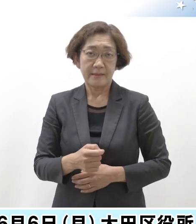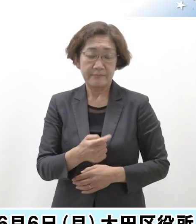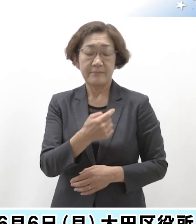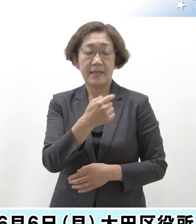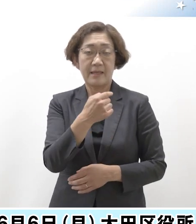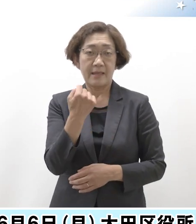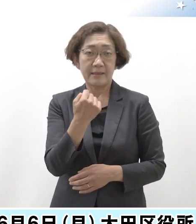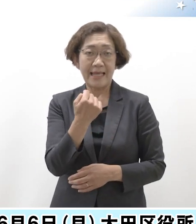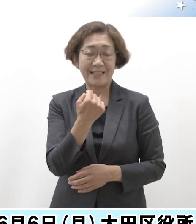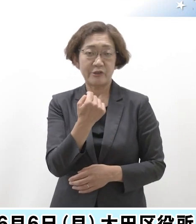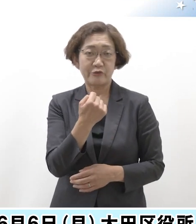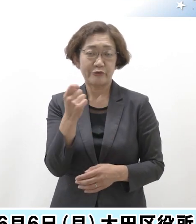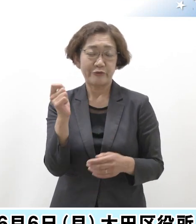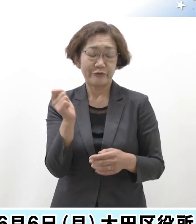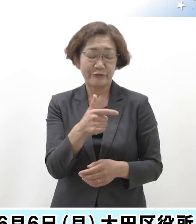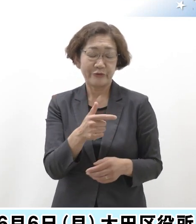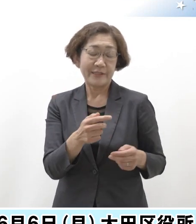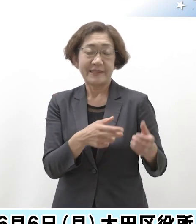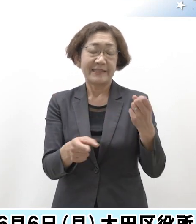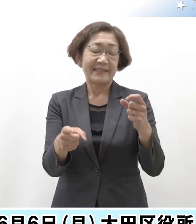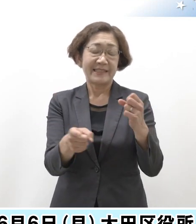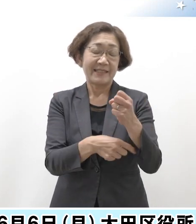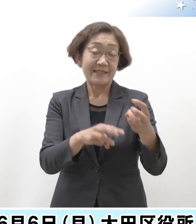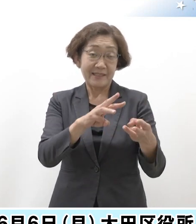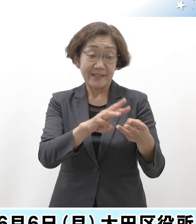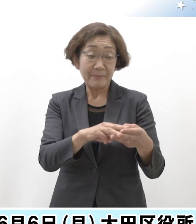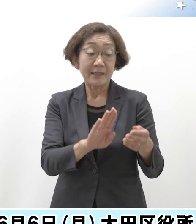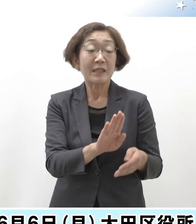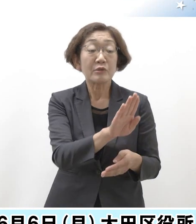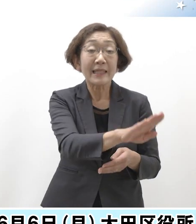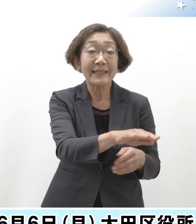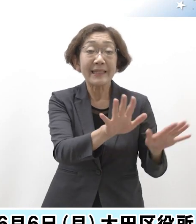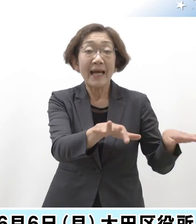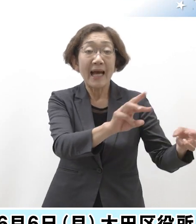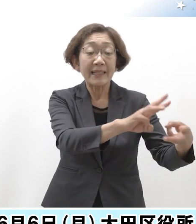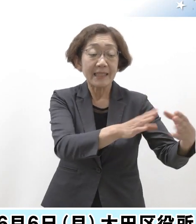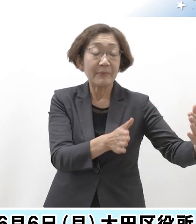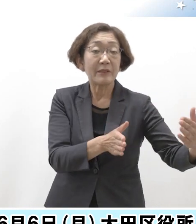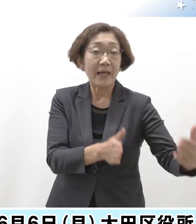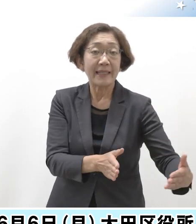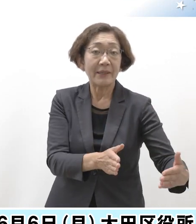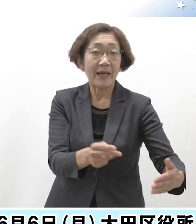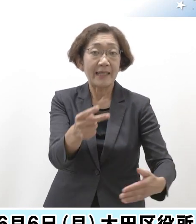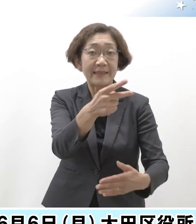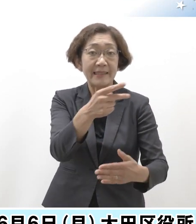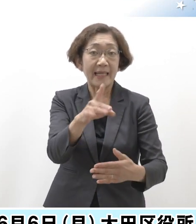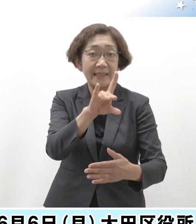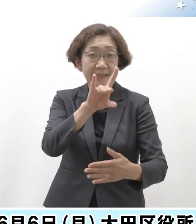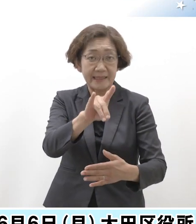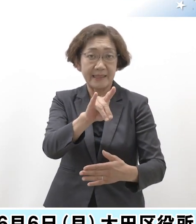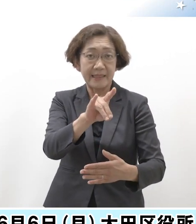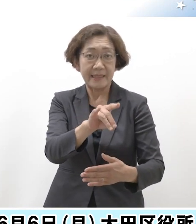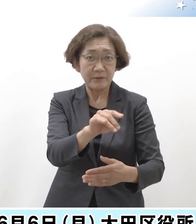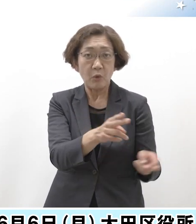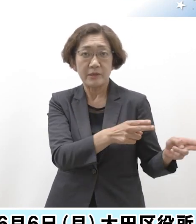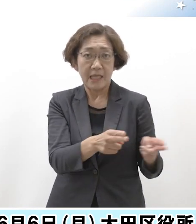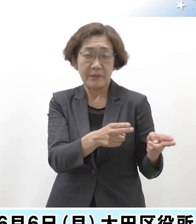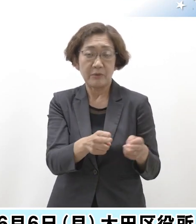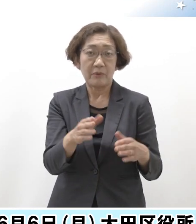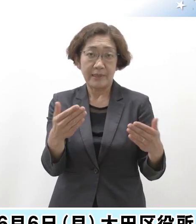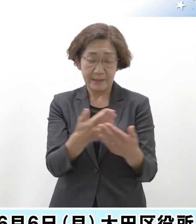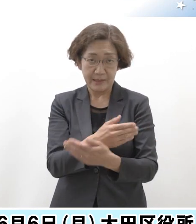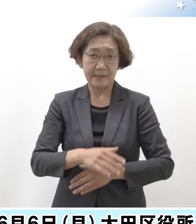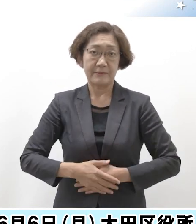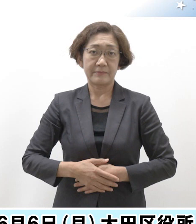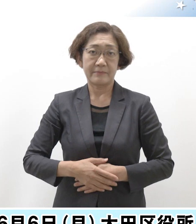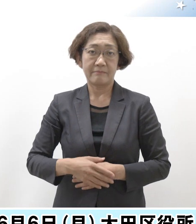位置づけております。なお、本答申では国際競争力強化の拠点である渋